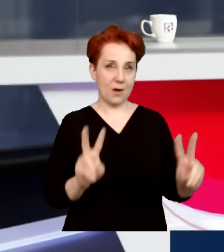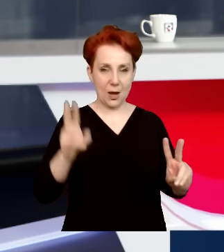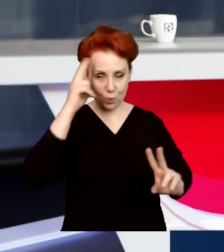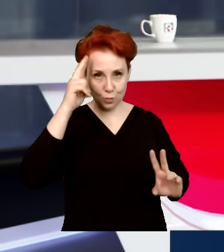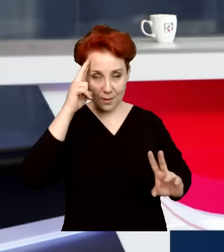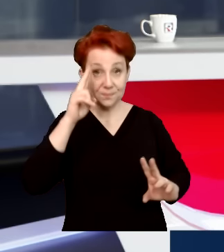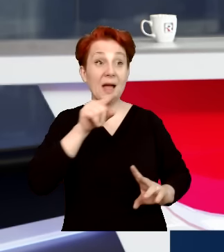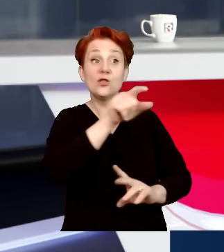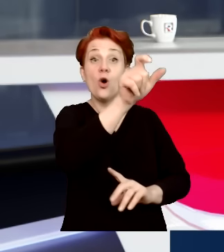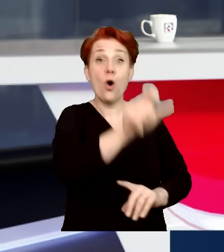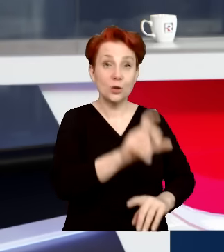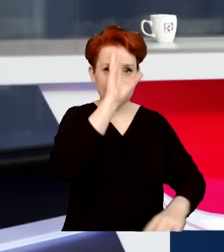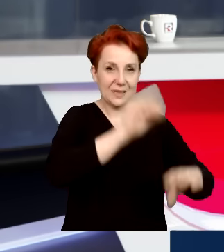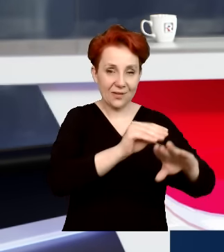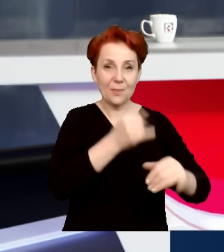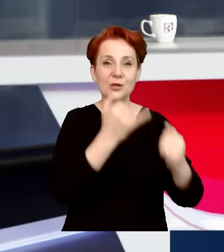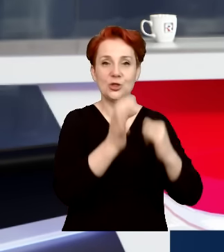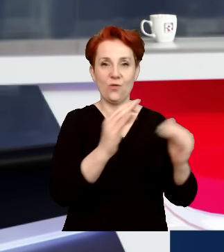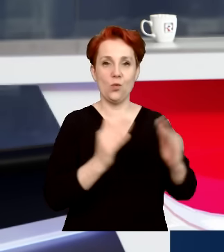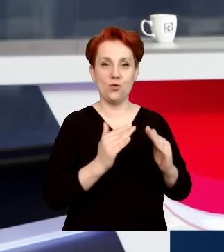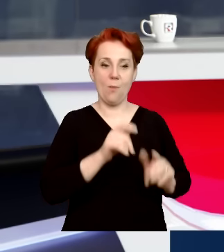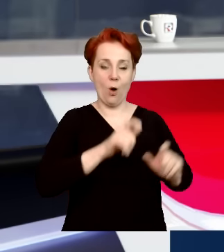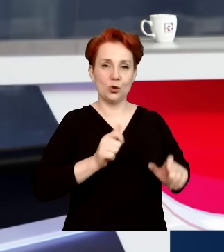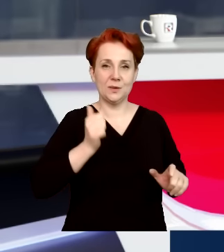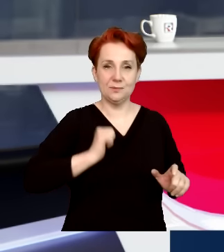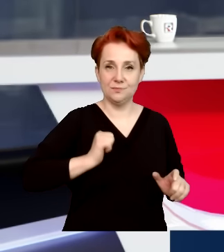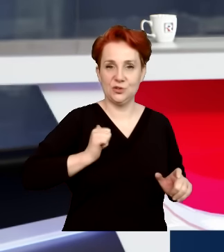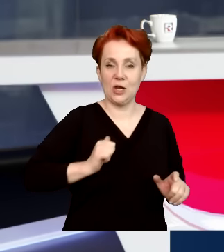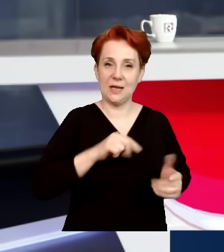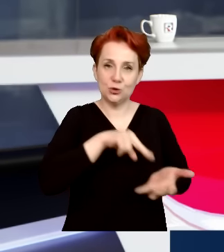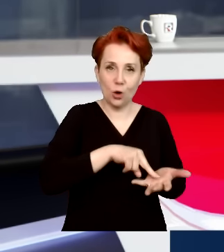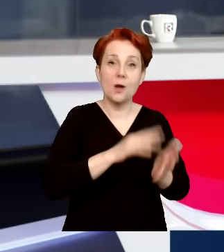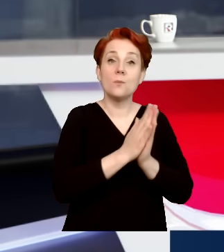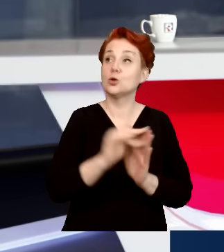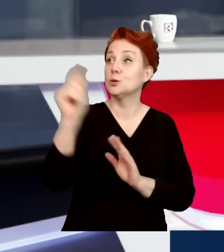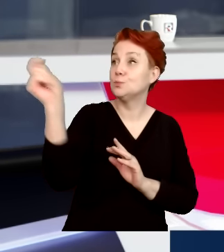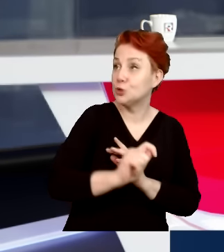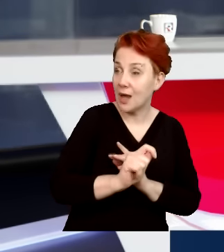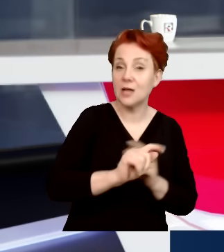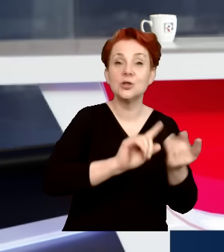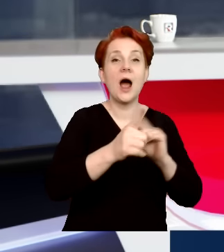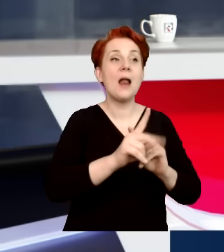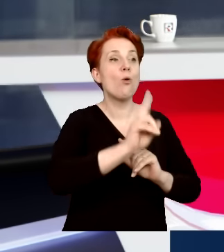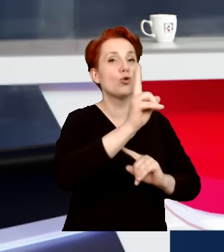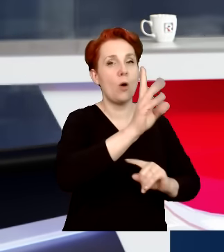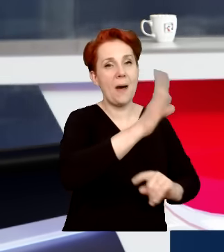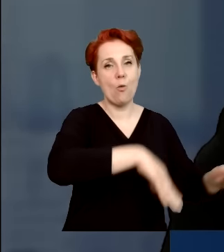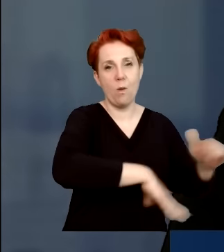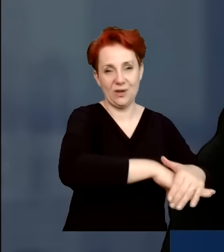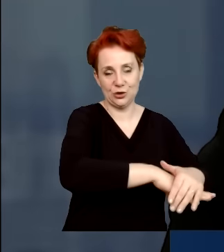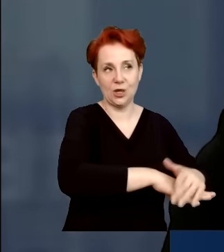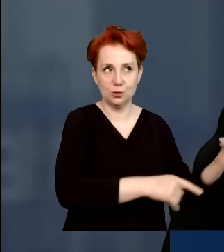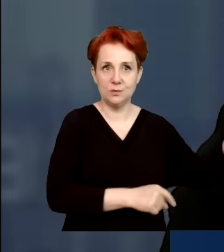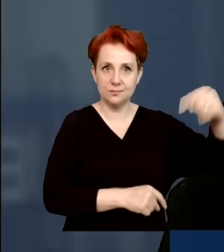się tę osobę, kiedy służby stoją pod jej domem, że proszę albo przybyć, albo wyznaczyć kogoś upoważnionego przez siebie, żeby był